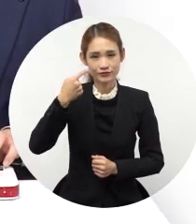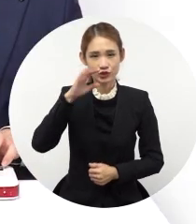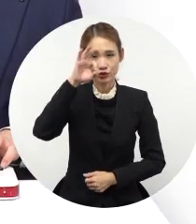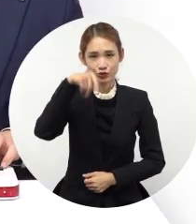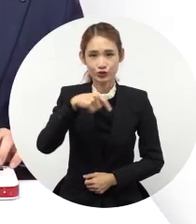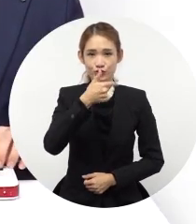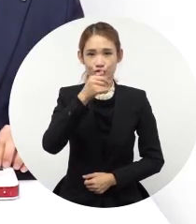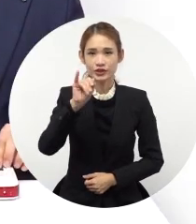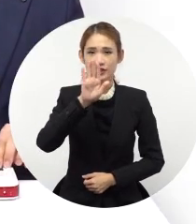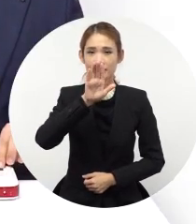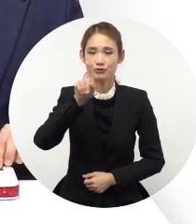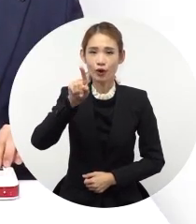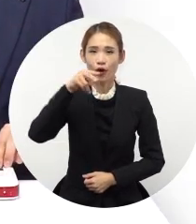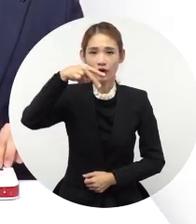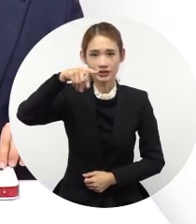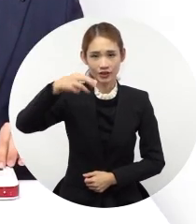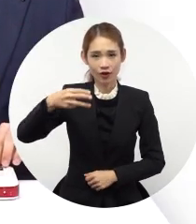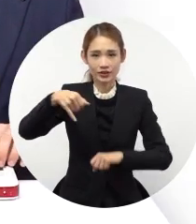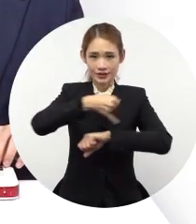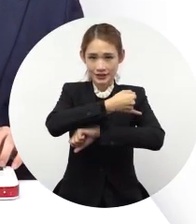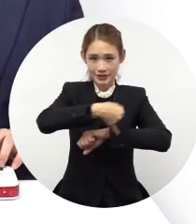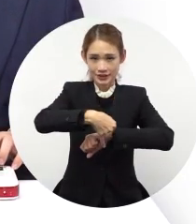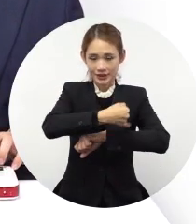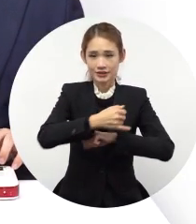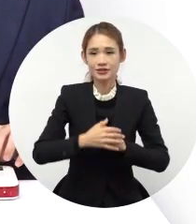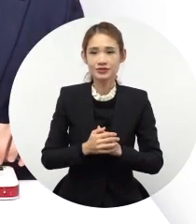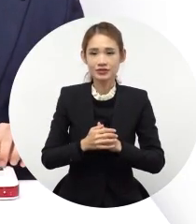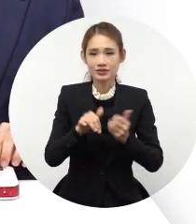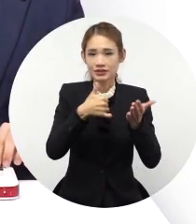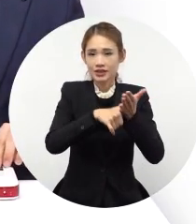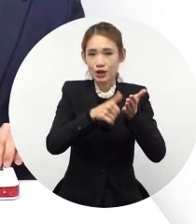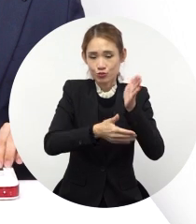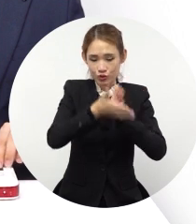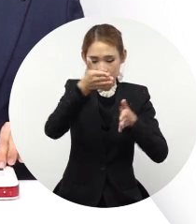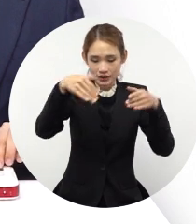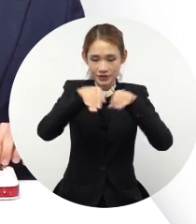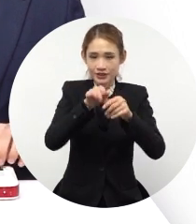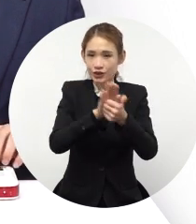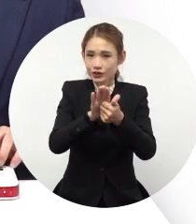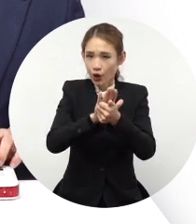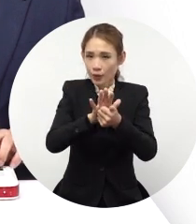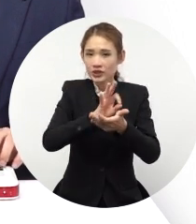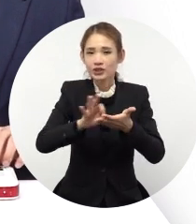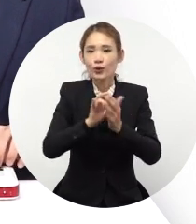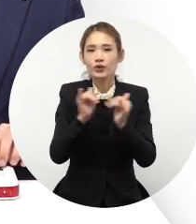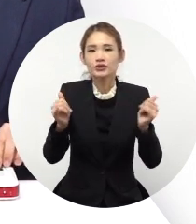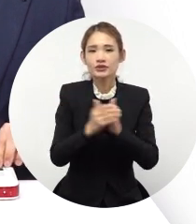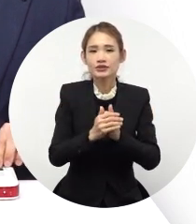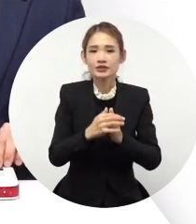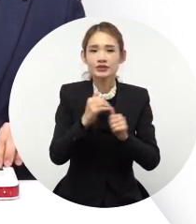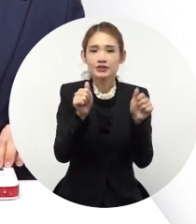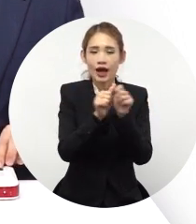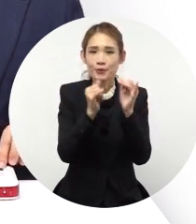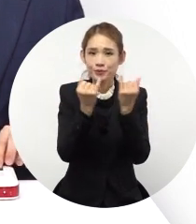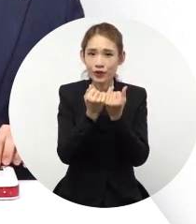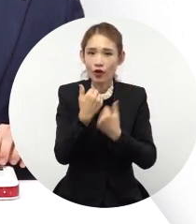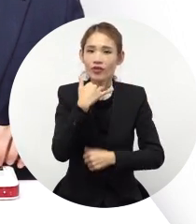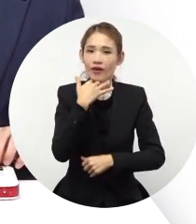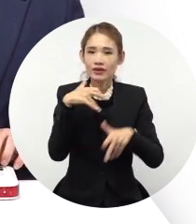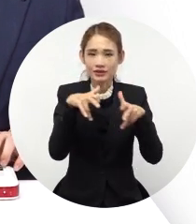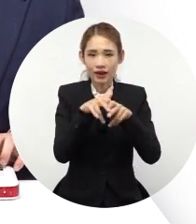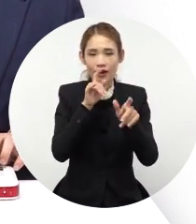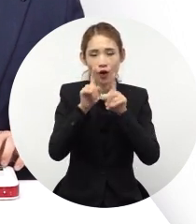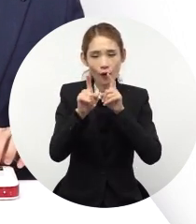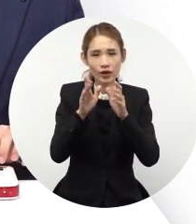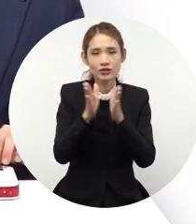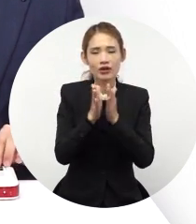다음으로는 유니버설 디자인에 대한 이야기를 해보도록 하겠습니다. 제품, 시설, 서비스 등을 이용하는 사람이 성별, 나이, 장애,